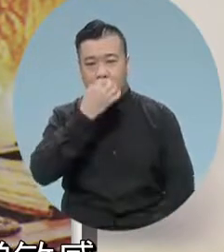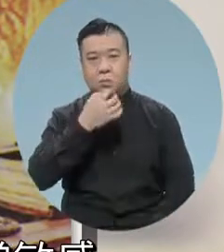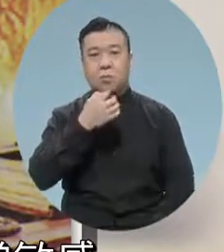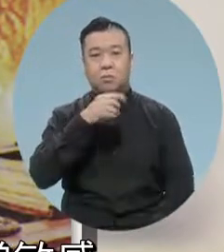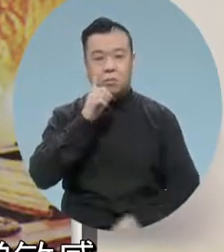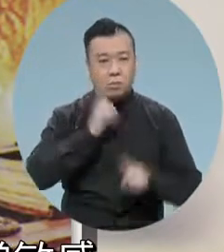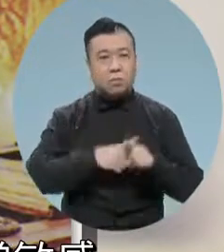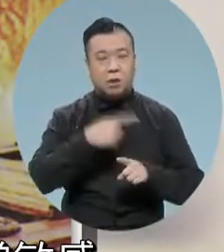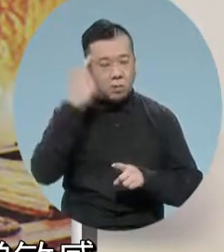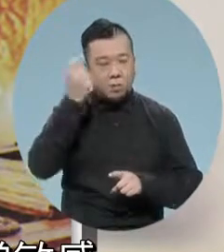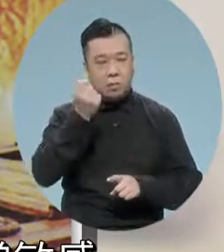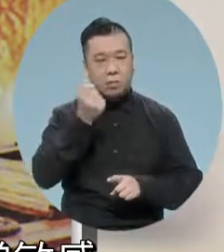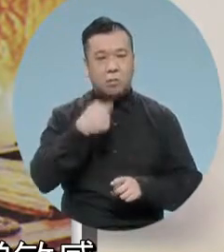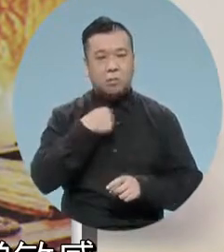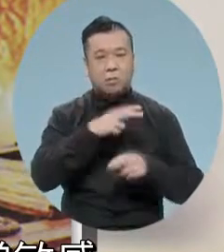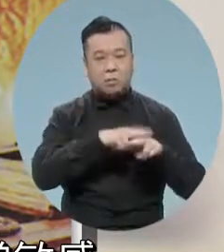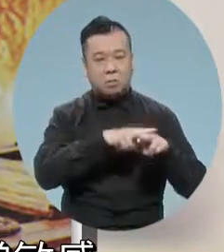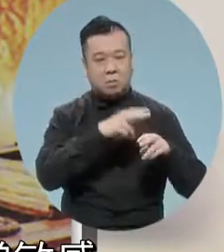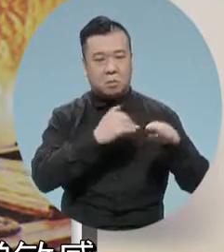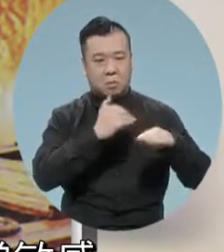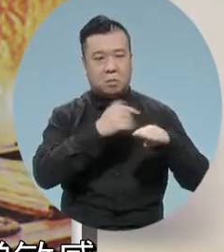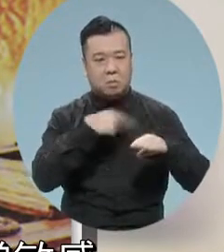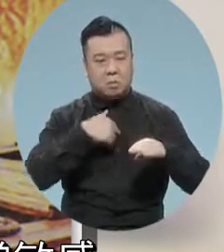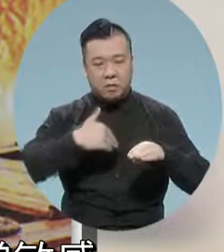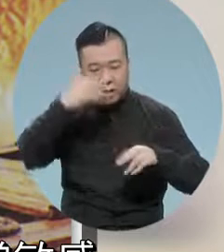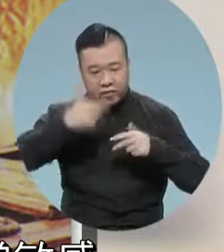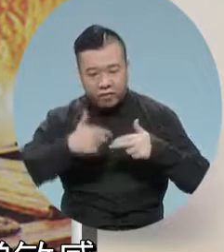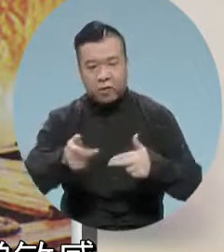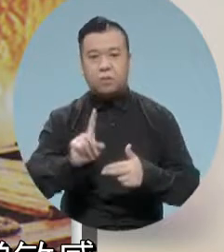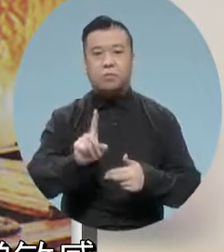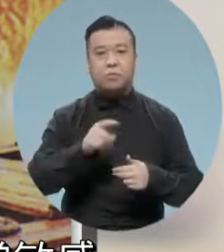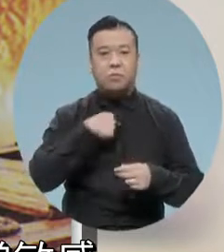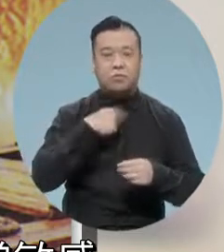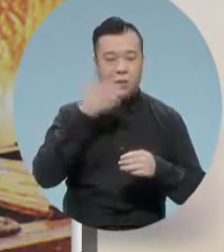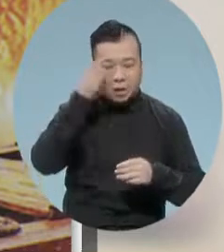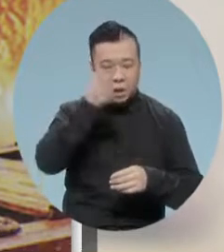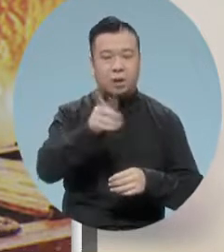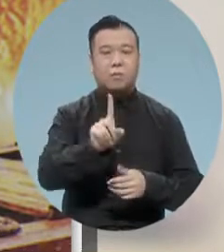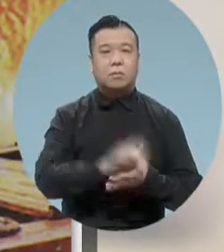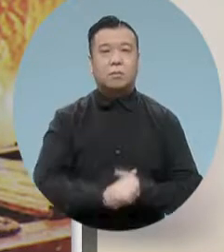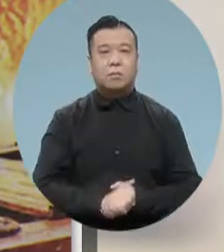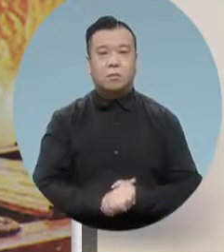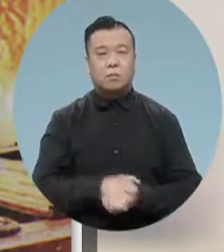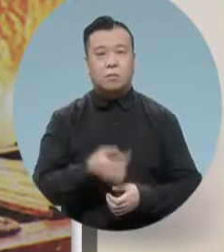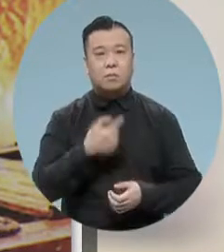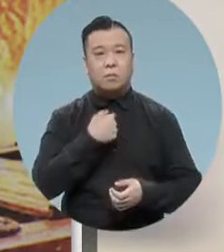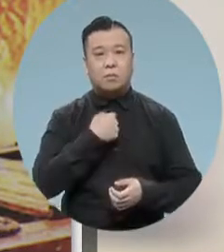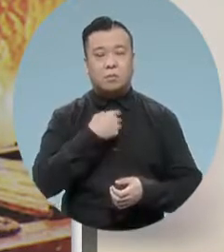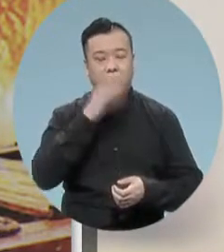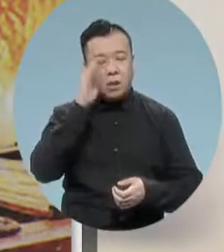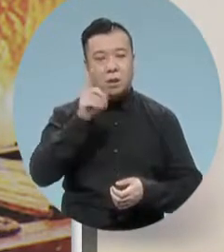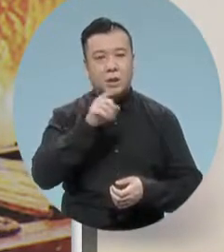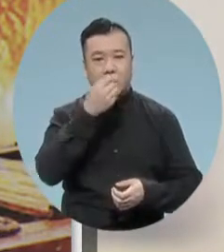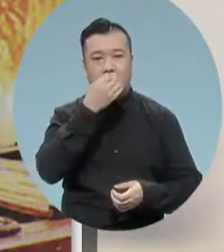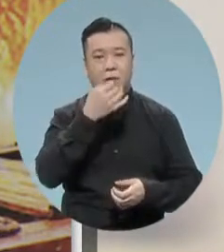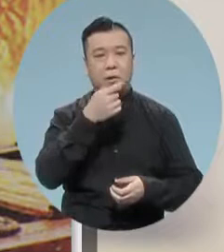係非常敏感於我哋國家嘅成長發展同埋走向。因此，我覺得未來嘅